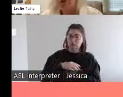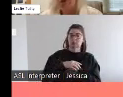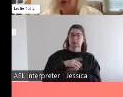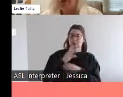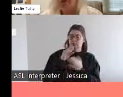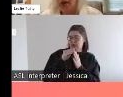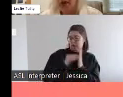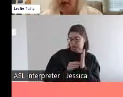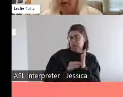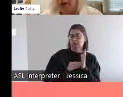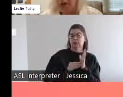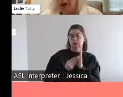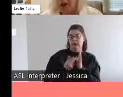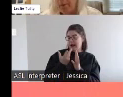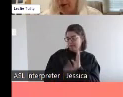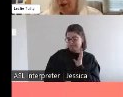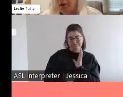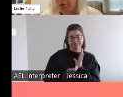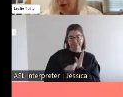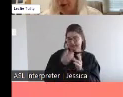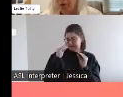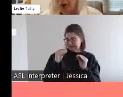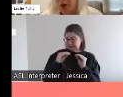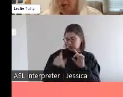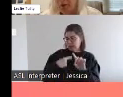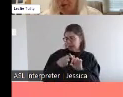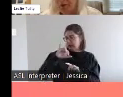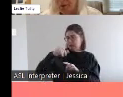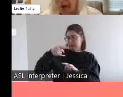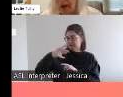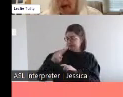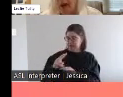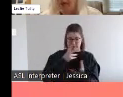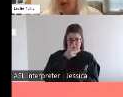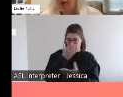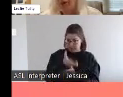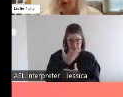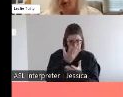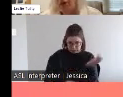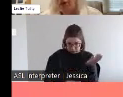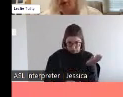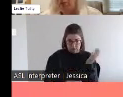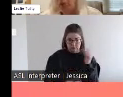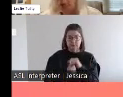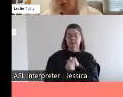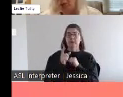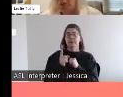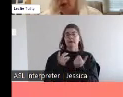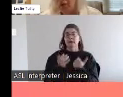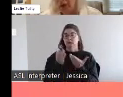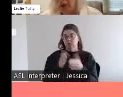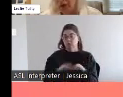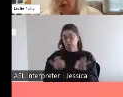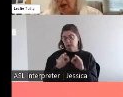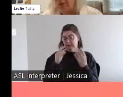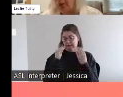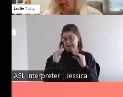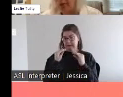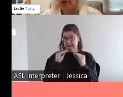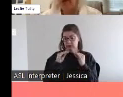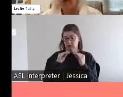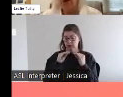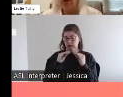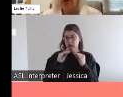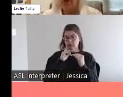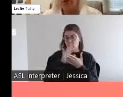soins infirmiers et de professionnels de santé mentale documentent le manque général d'enseignement sur l'AVC. Elles